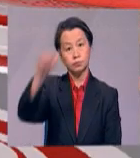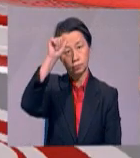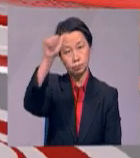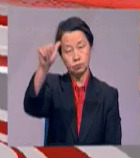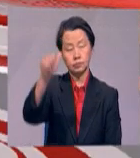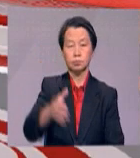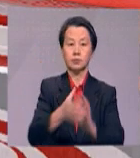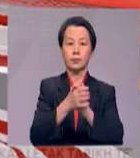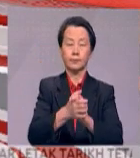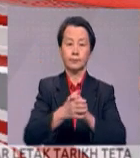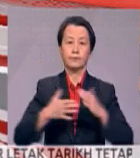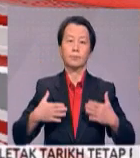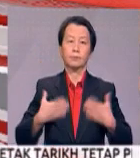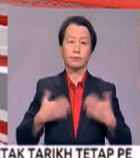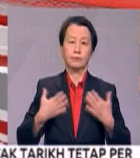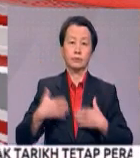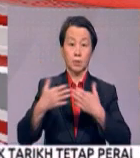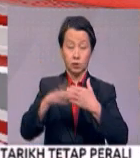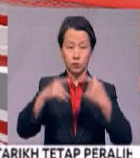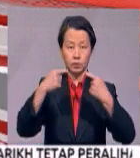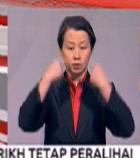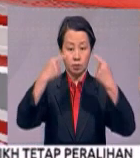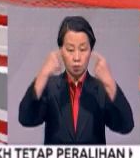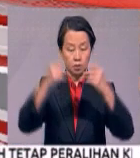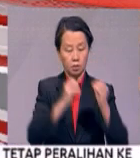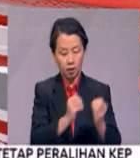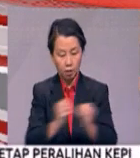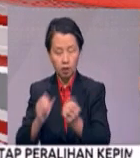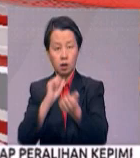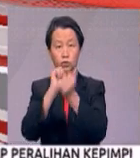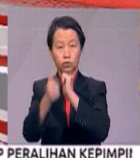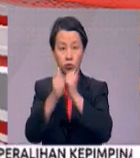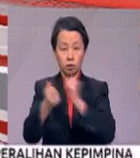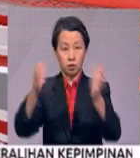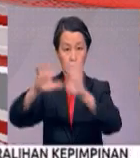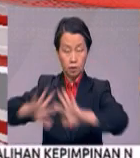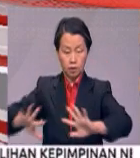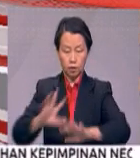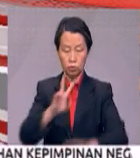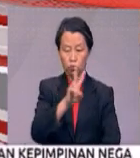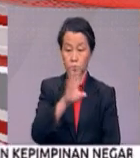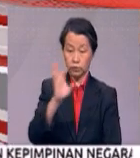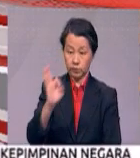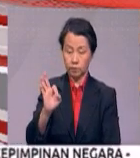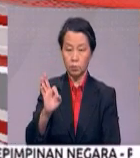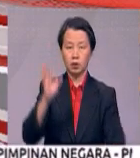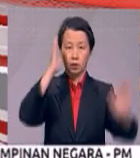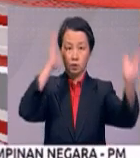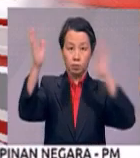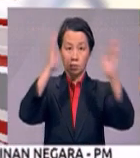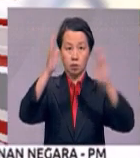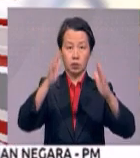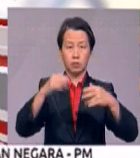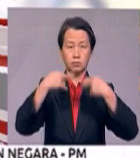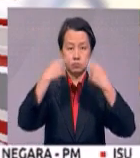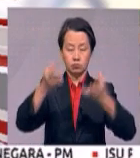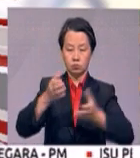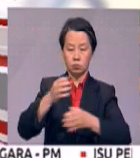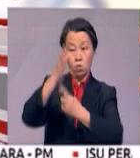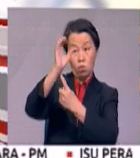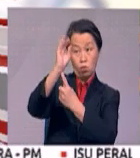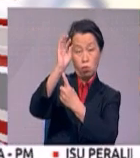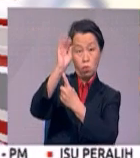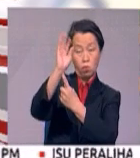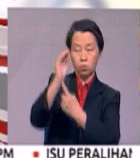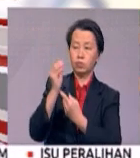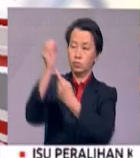Assalamualaikum dan salam sejahtera. Selepas kejayaan penganjuran Sukan C ke-29, Malaysia secara rasmi menyerahkan obor